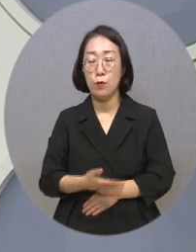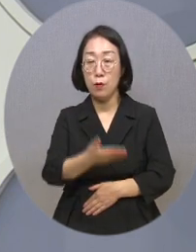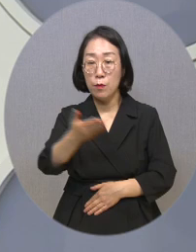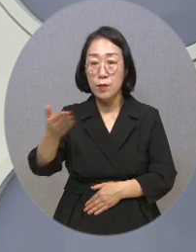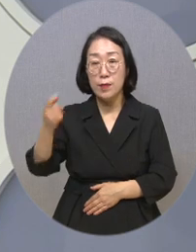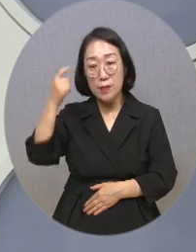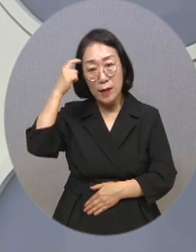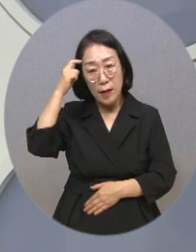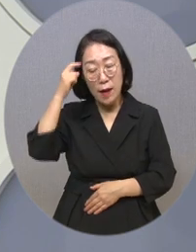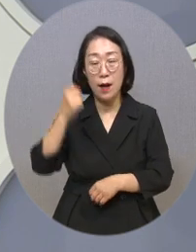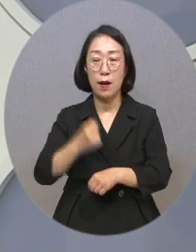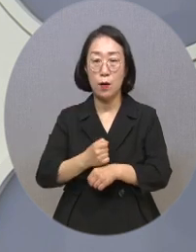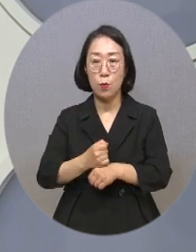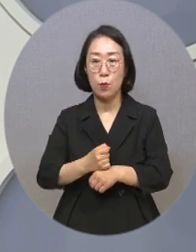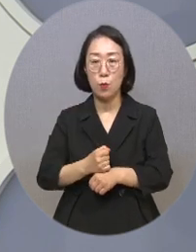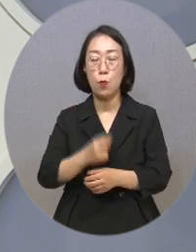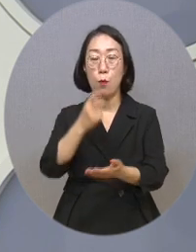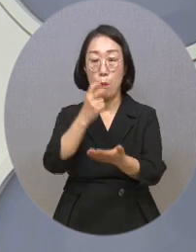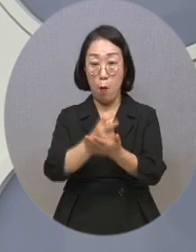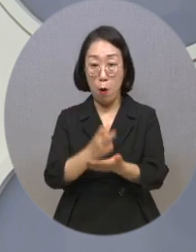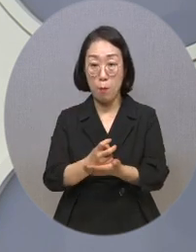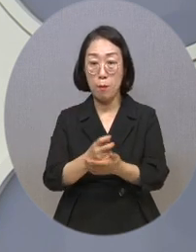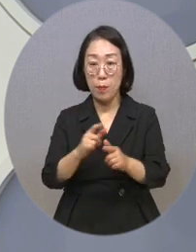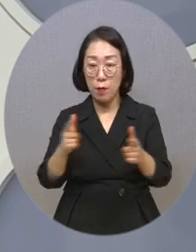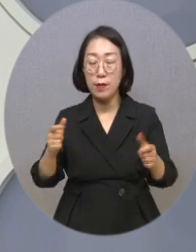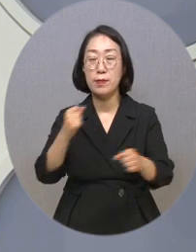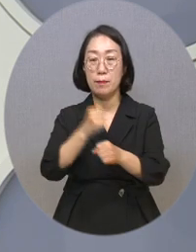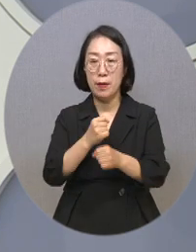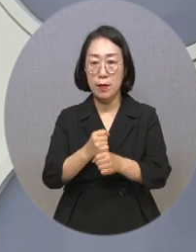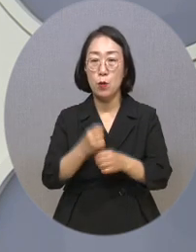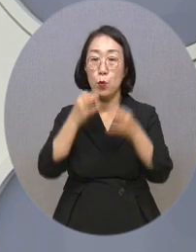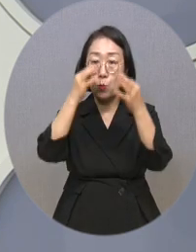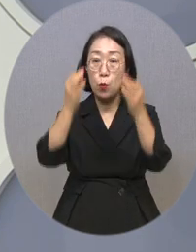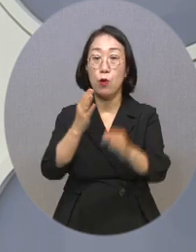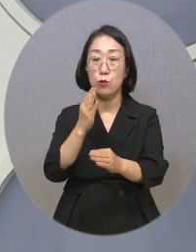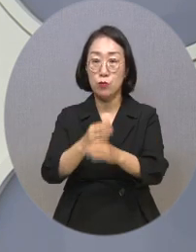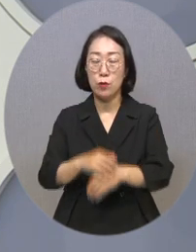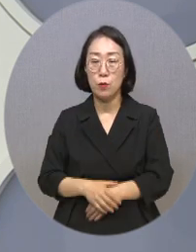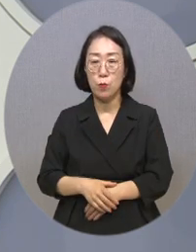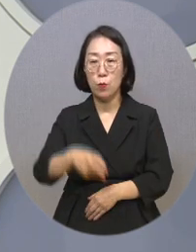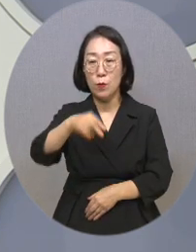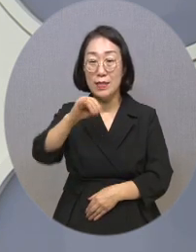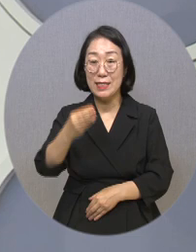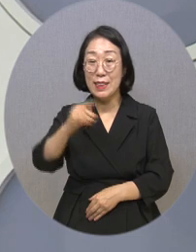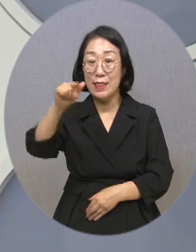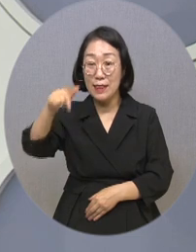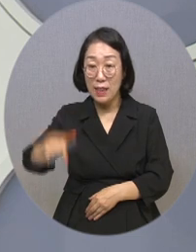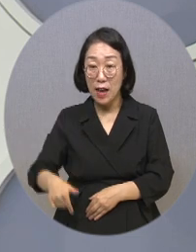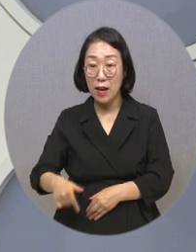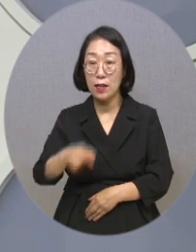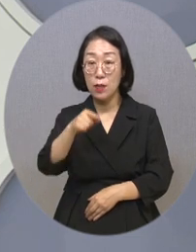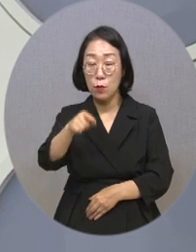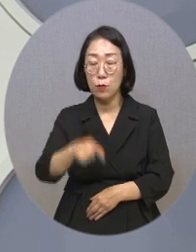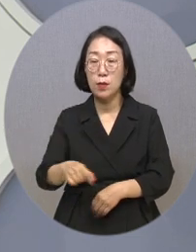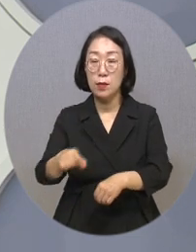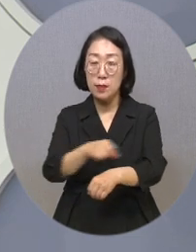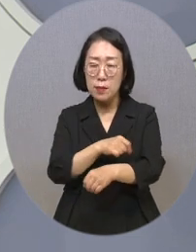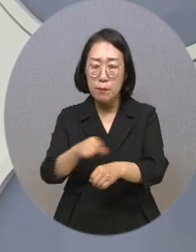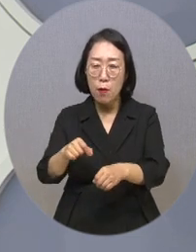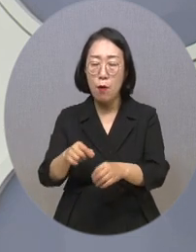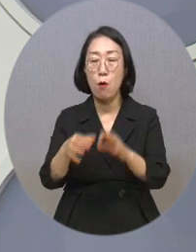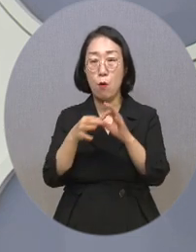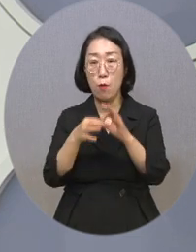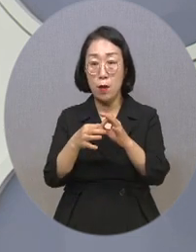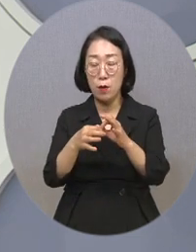대해서 받아들이려고 하고 제도화하려고 하고 있고요. 그리고 그 신탁과 관련해서 장애인 특별수요 신탁을